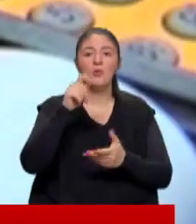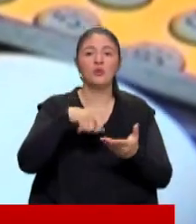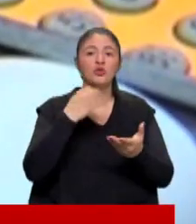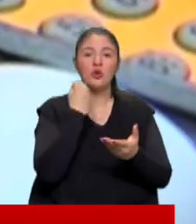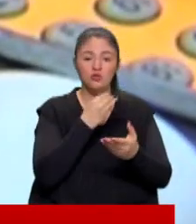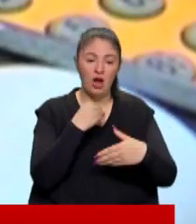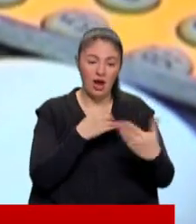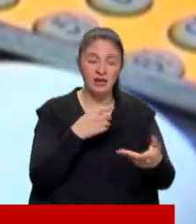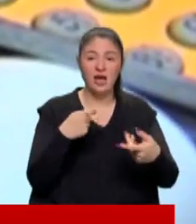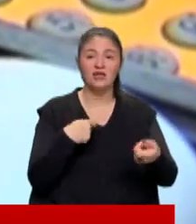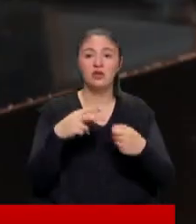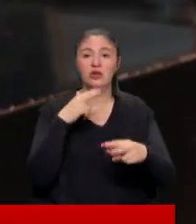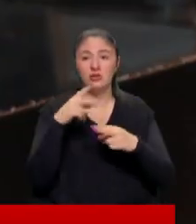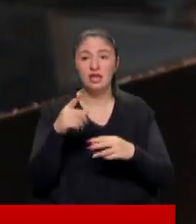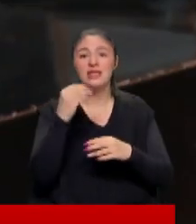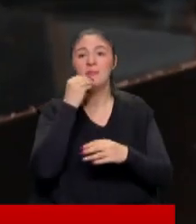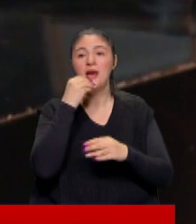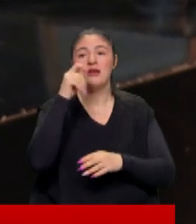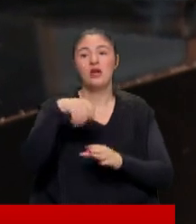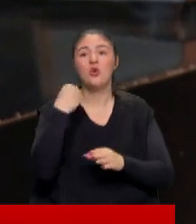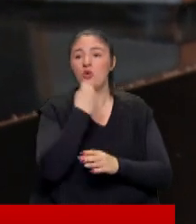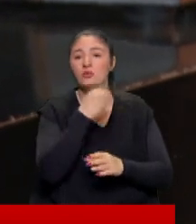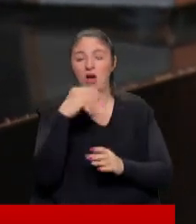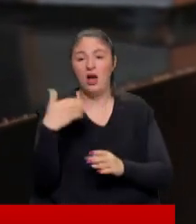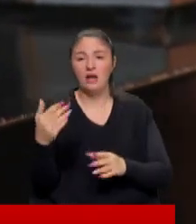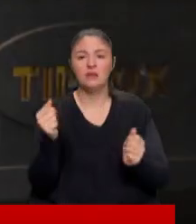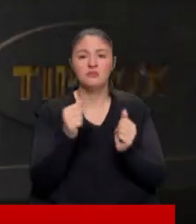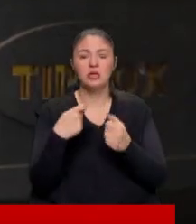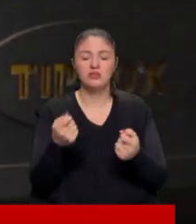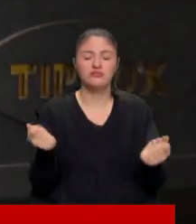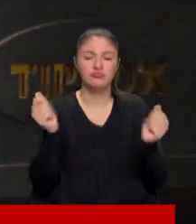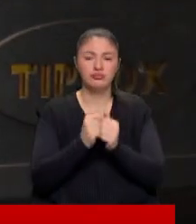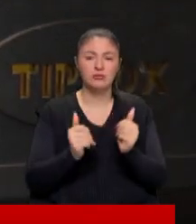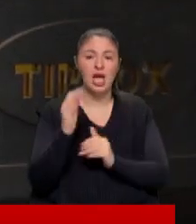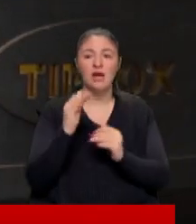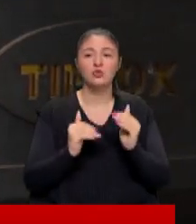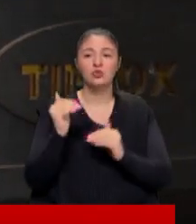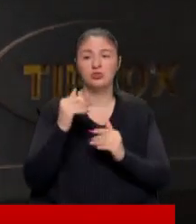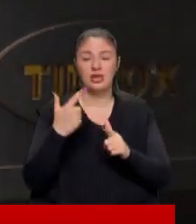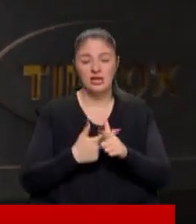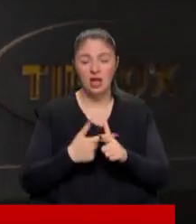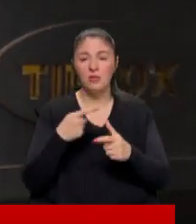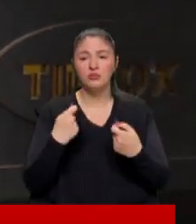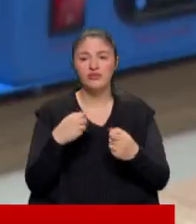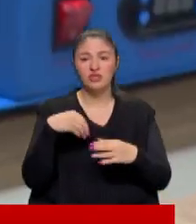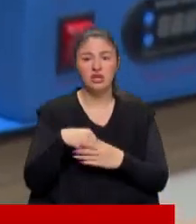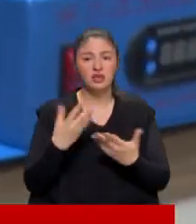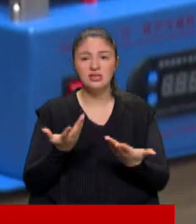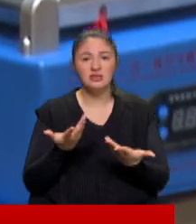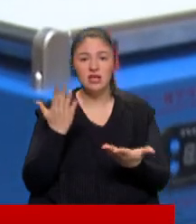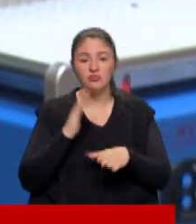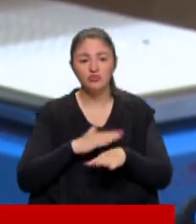ayrı, işletme restoransa yemek kartlarının komisyonları ayrı. Masraf katlanıyor. Hem yüksek kiraların hem de bu giderlerin altından